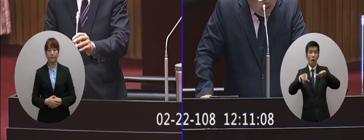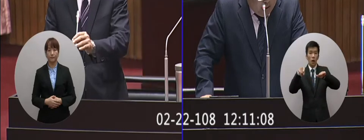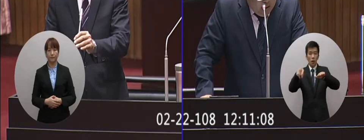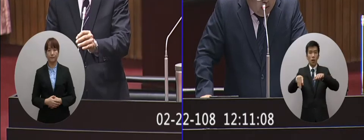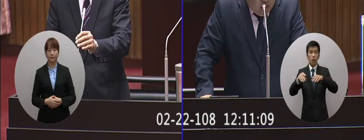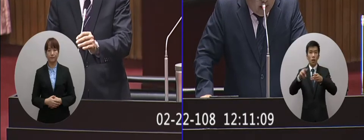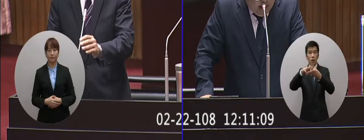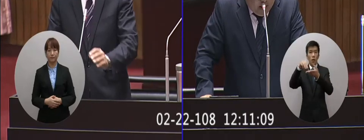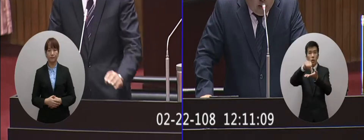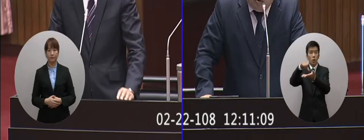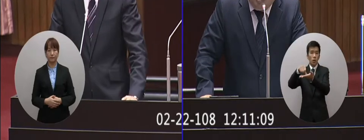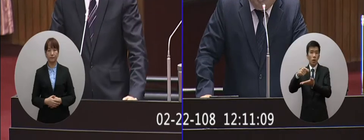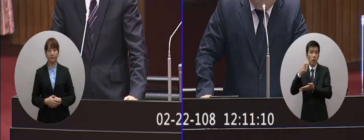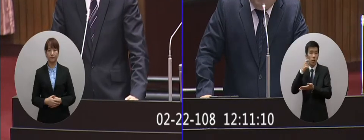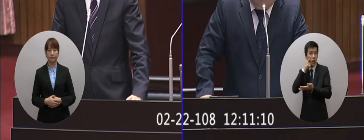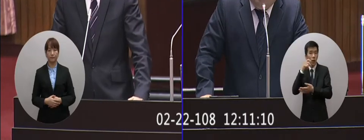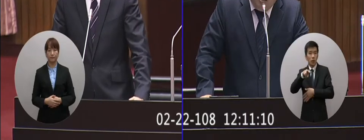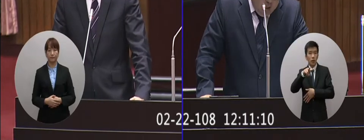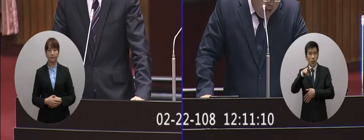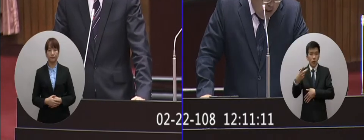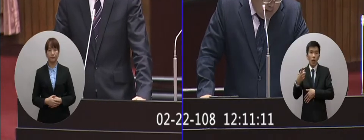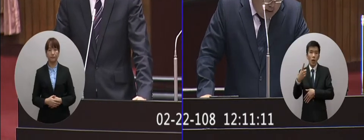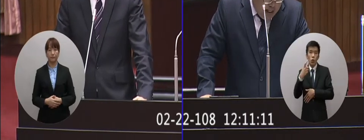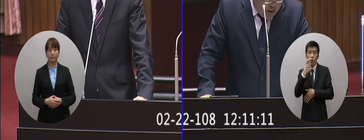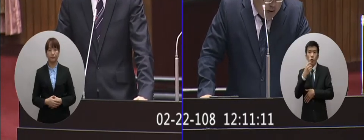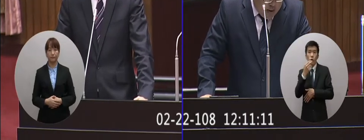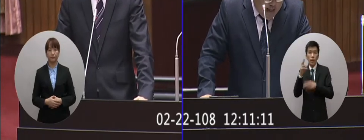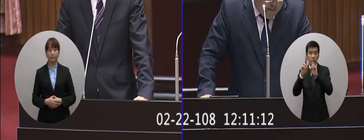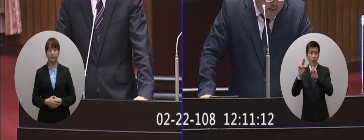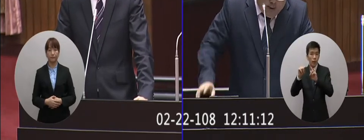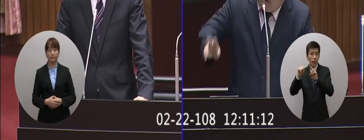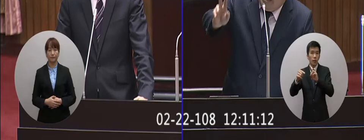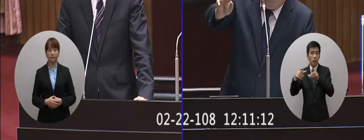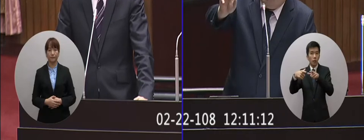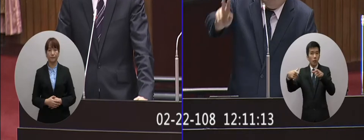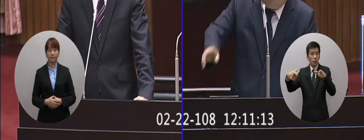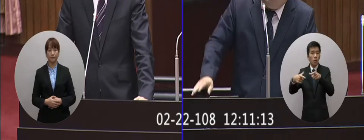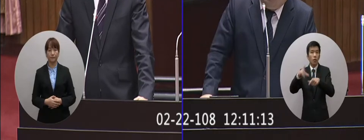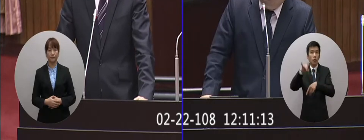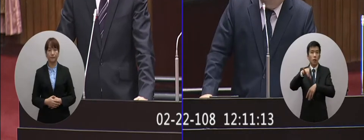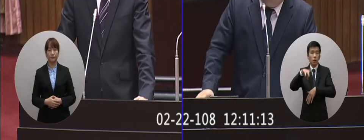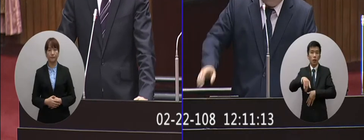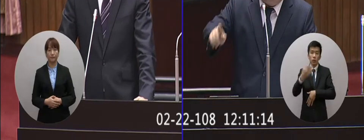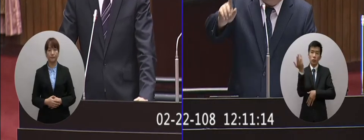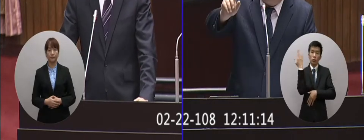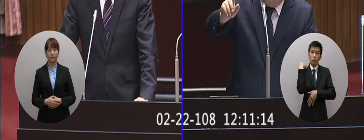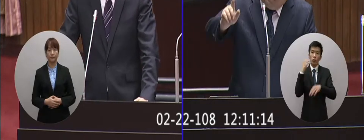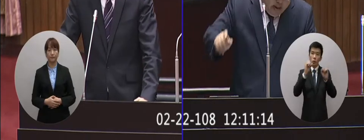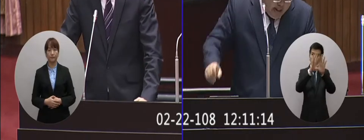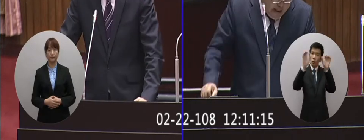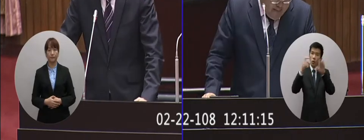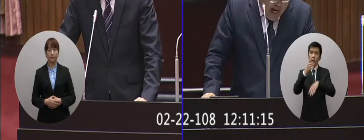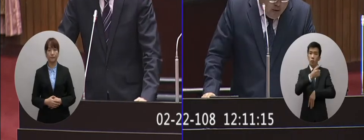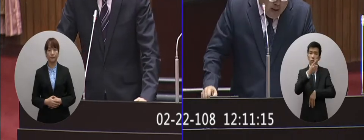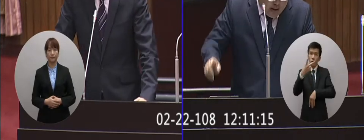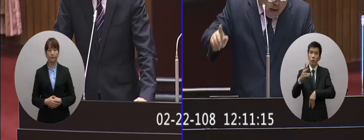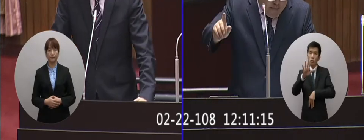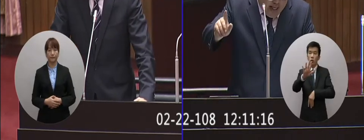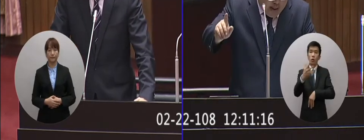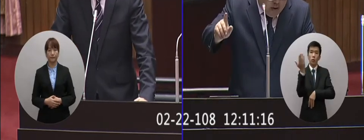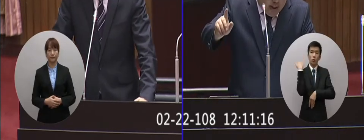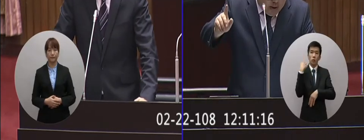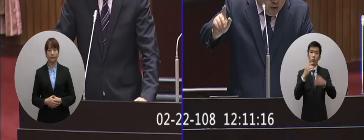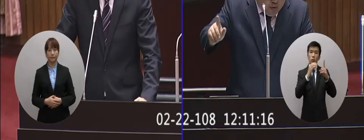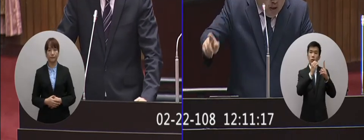营，然后可以设置绿能的一个农地的一个范围。那我们知道说，它分为有两次的公告，分别是104年的8月以